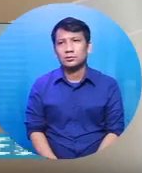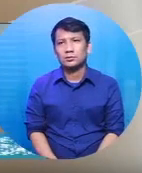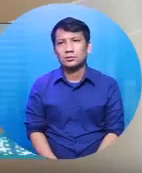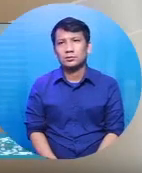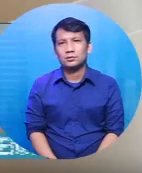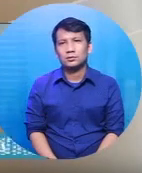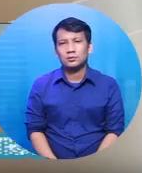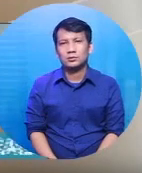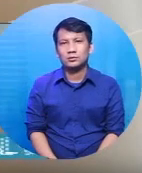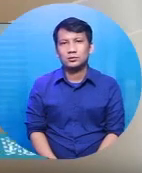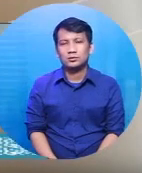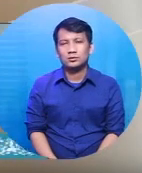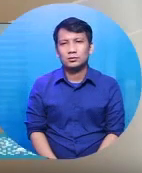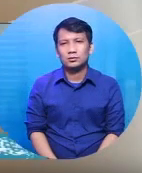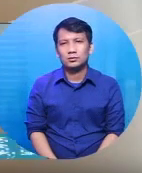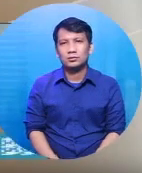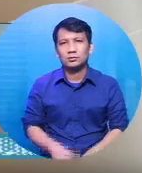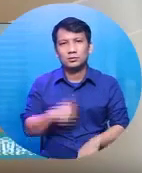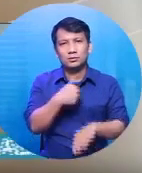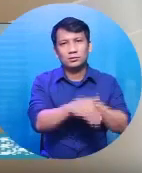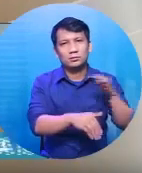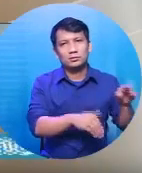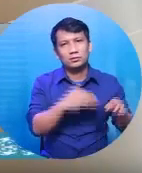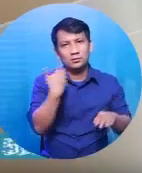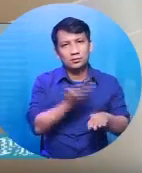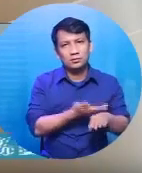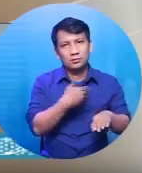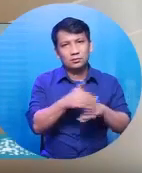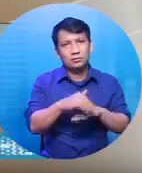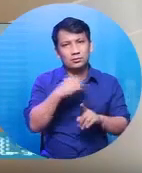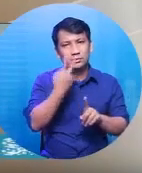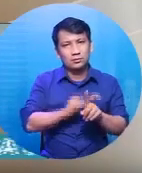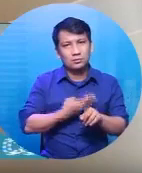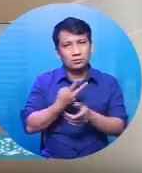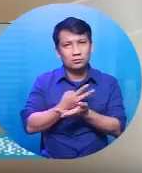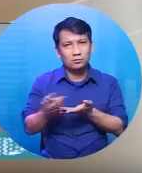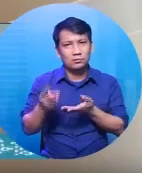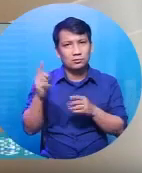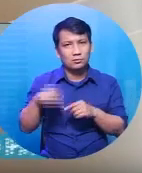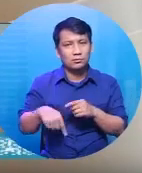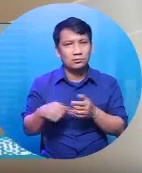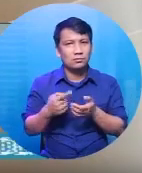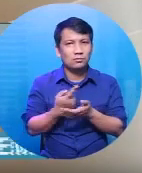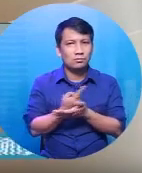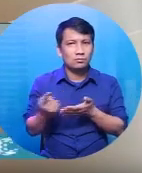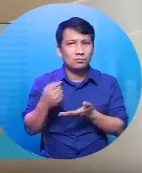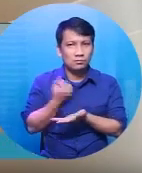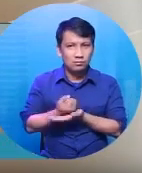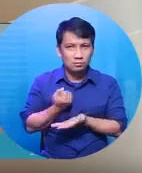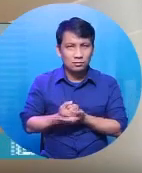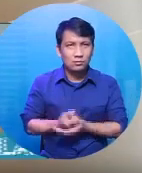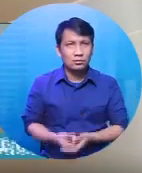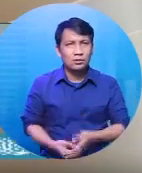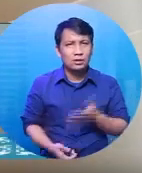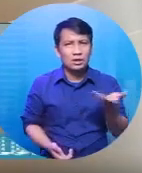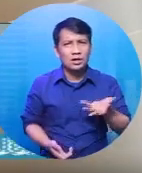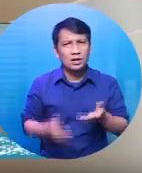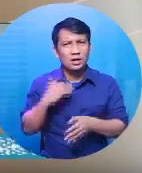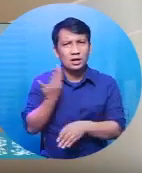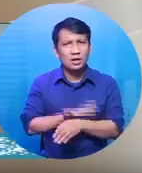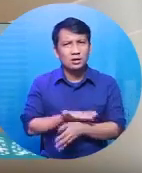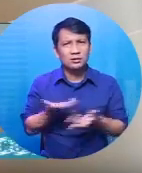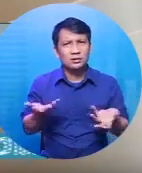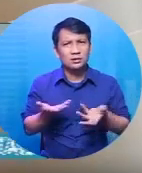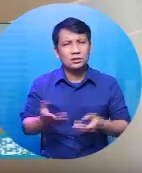po. Kasi nagpapadala pa po ako sa anak ko, 2,000. Kada linggo rin po. Eh ngayon, hindi na po linggo. Wala po akong sahod ngayon. Nasaan yung mga anak